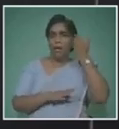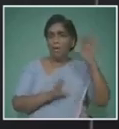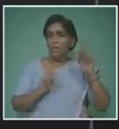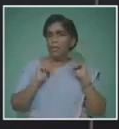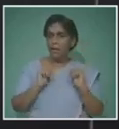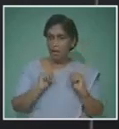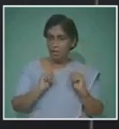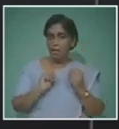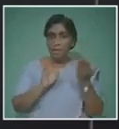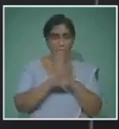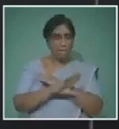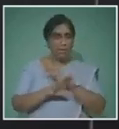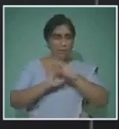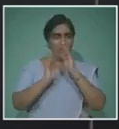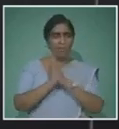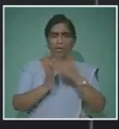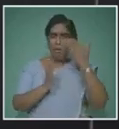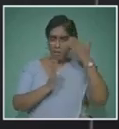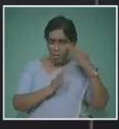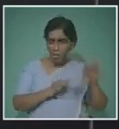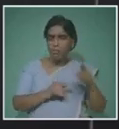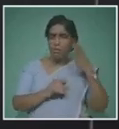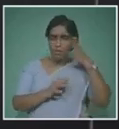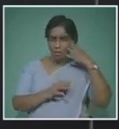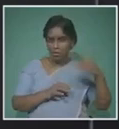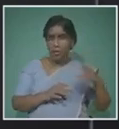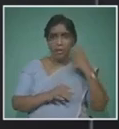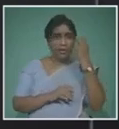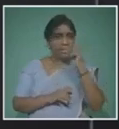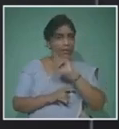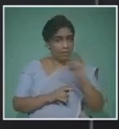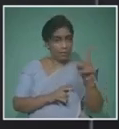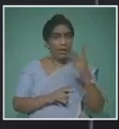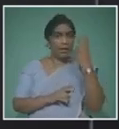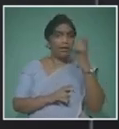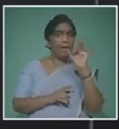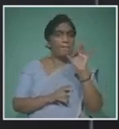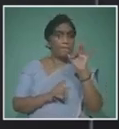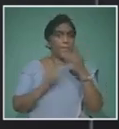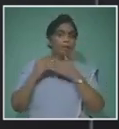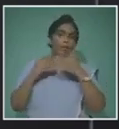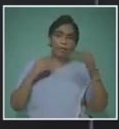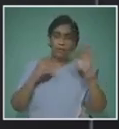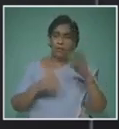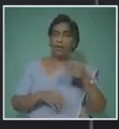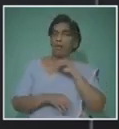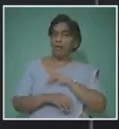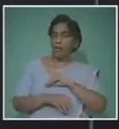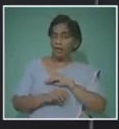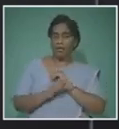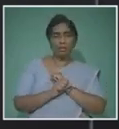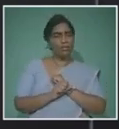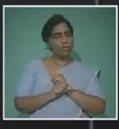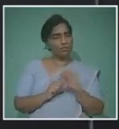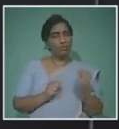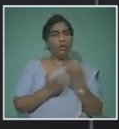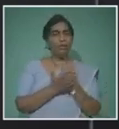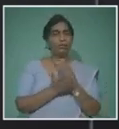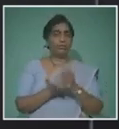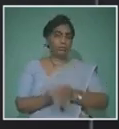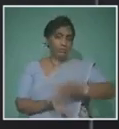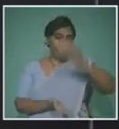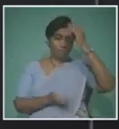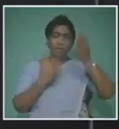කරන්නේ? පරණ දේවල් අමතක කරන්න කියලා කියන්නේ 2010 2015 කාලේ ආදායම් නැතුව නෙළුම් කුළුණ